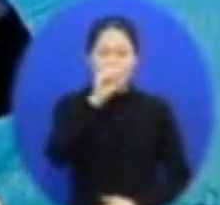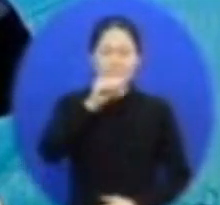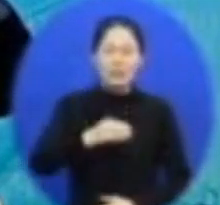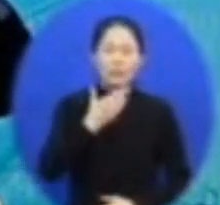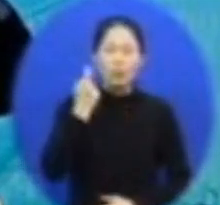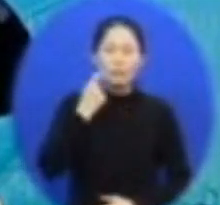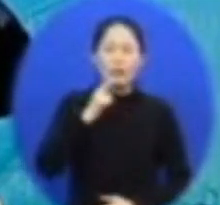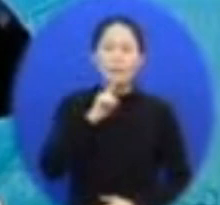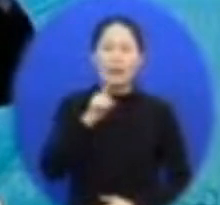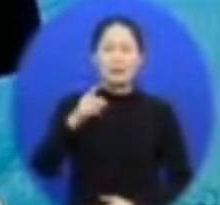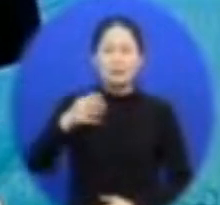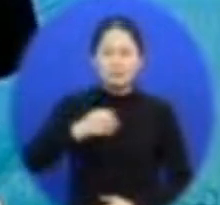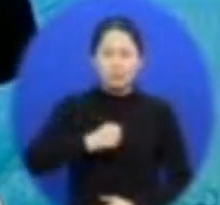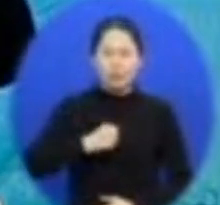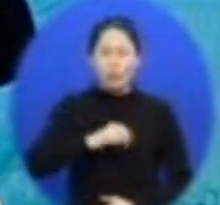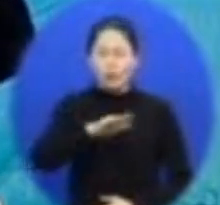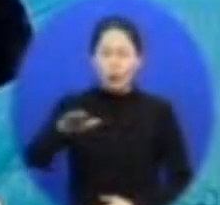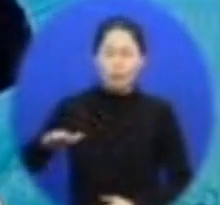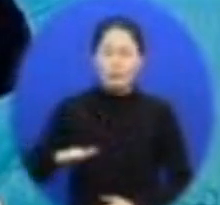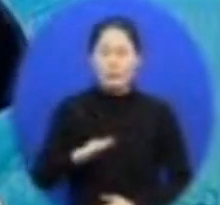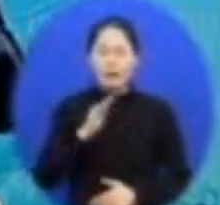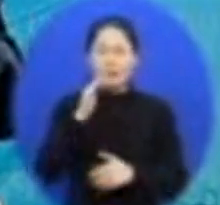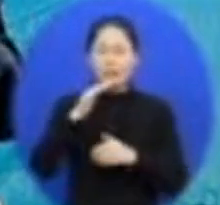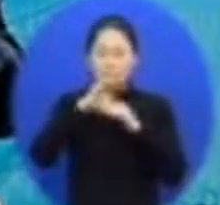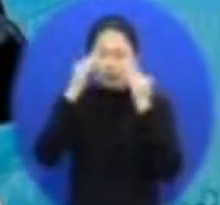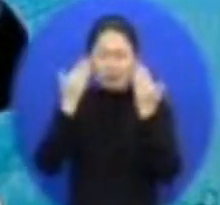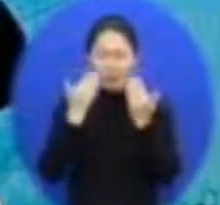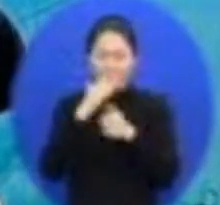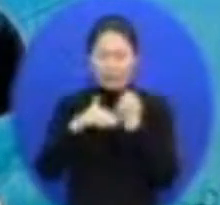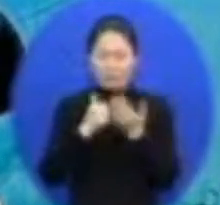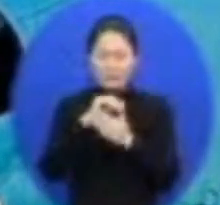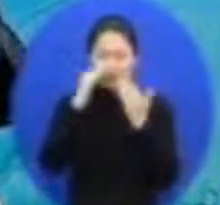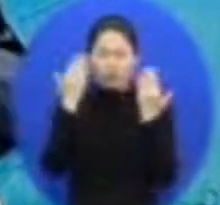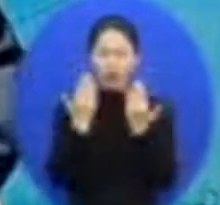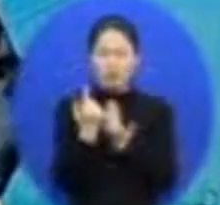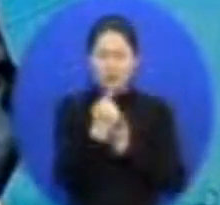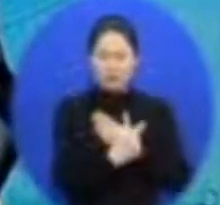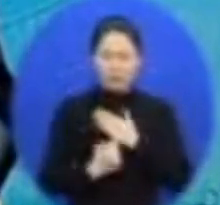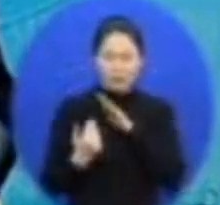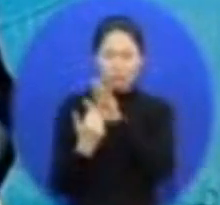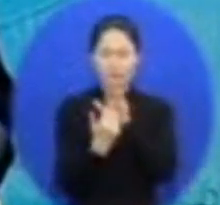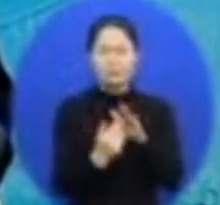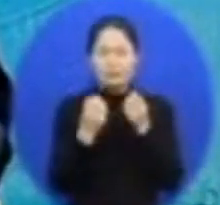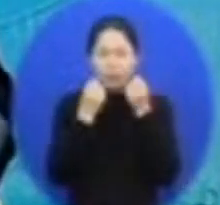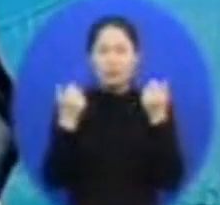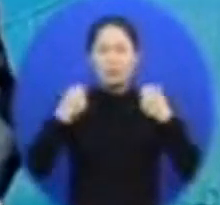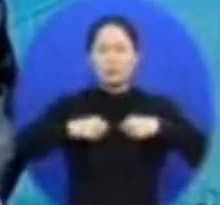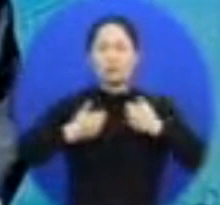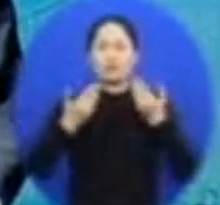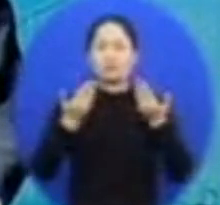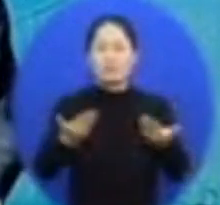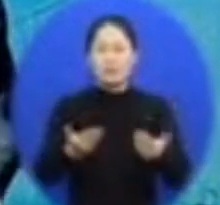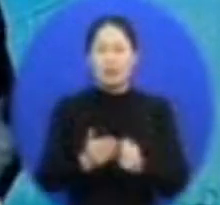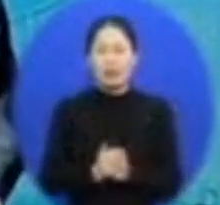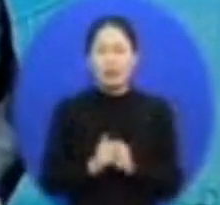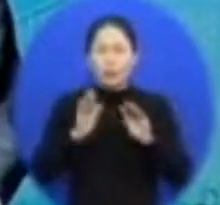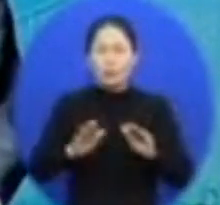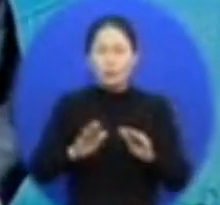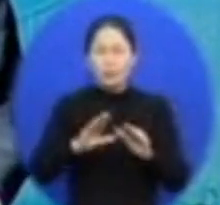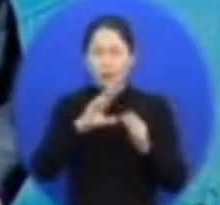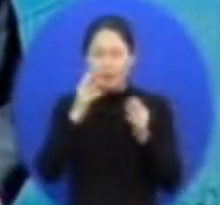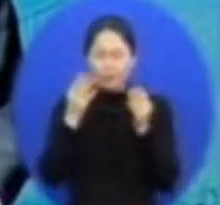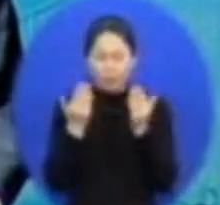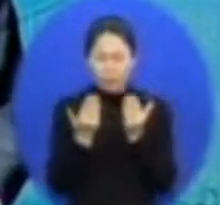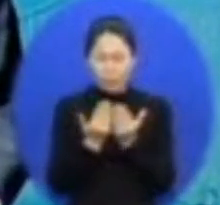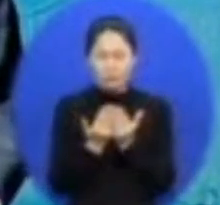말씀으로 여러분에게 하나님의 전신갑주를 새롭게 입혀 주실 겁니다 이번에 정말 다 무장 아실 수 있게